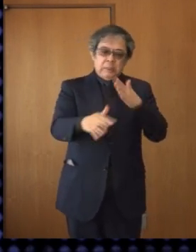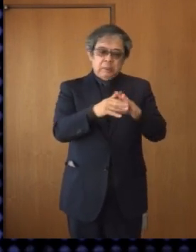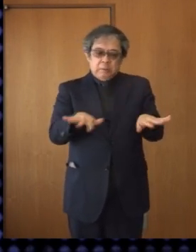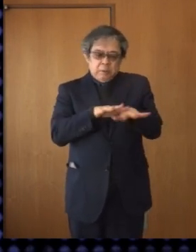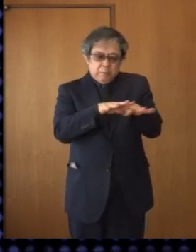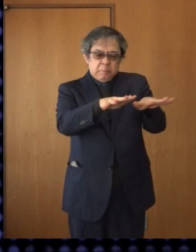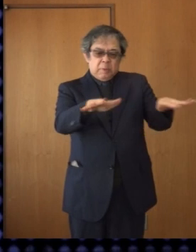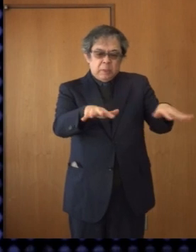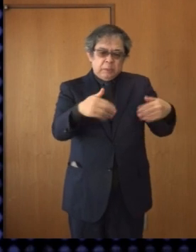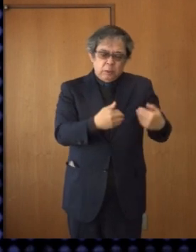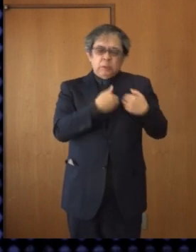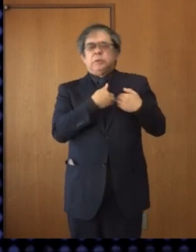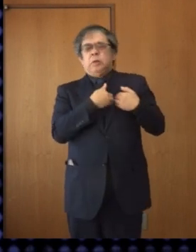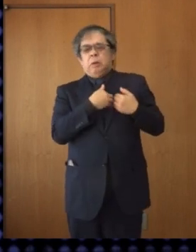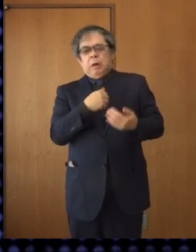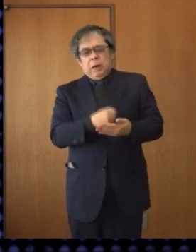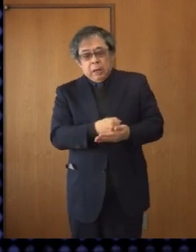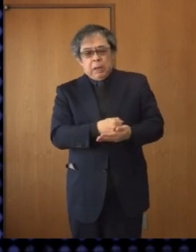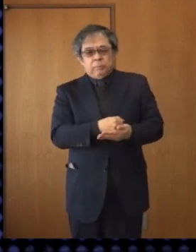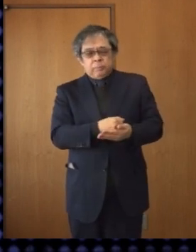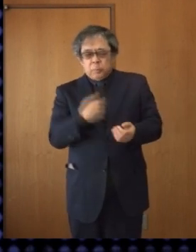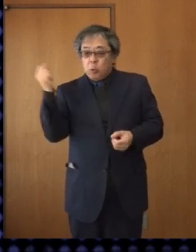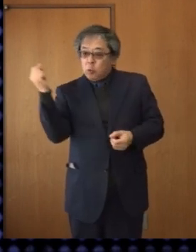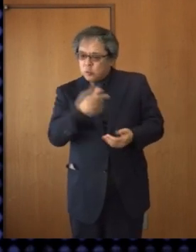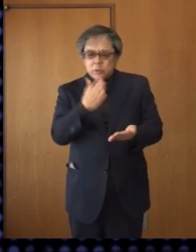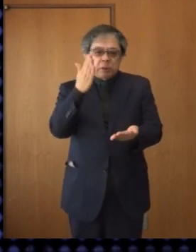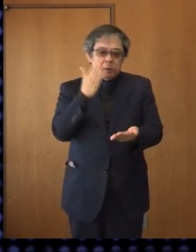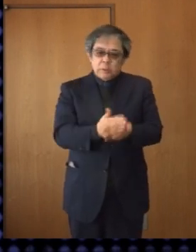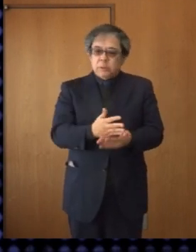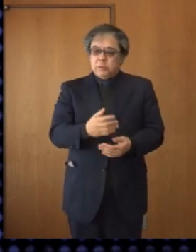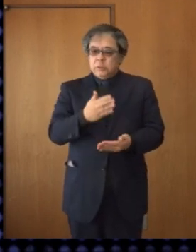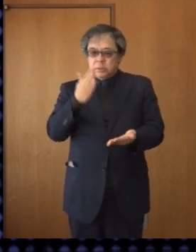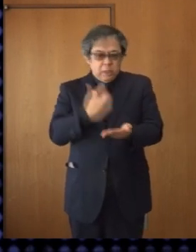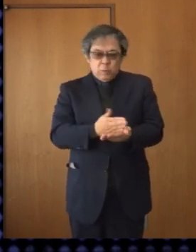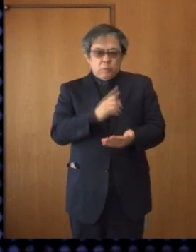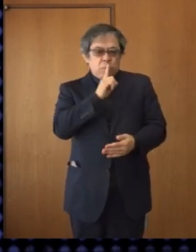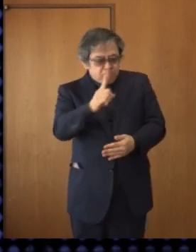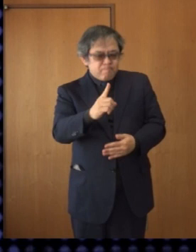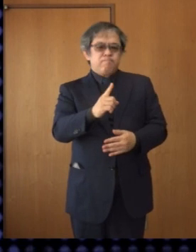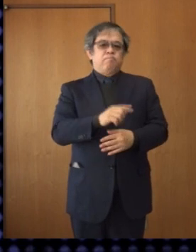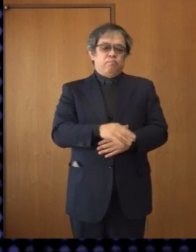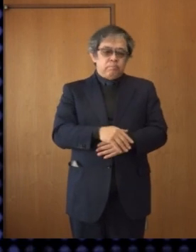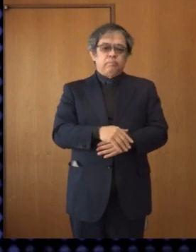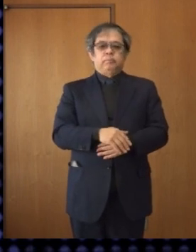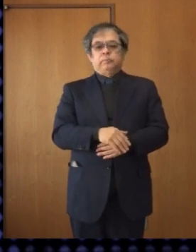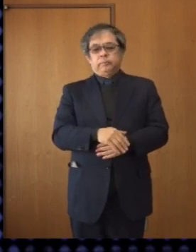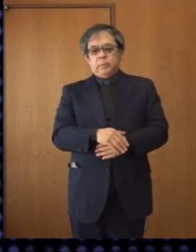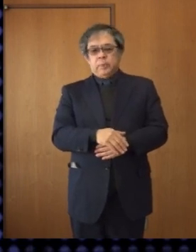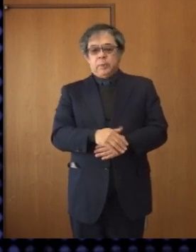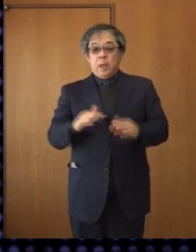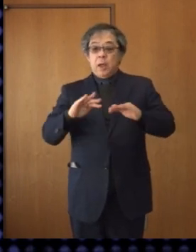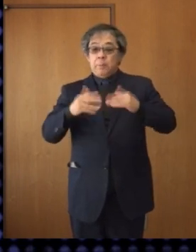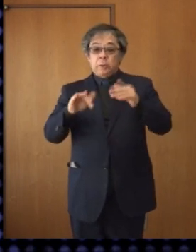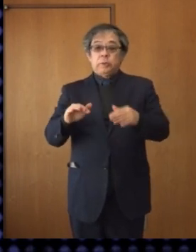です。即時で停戦をと強く申し上げます。なお、パルテノン多摩